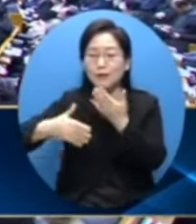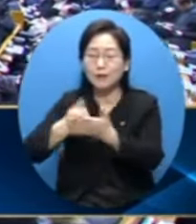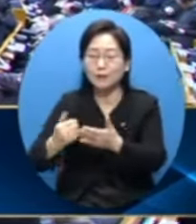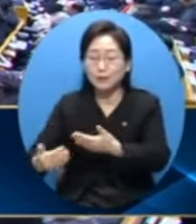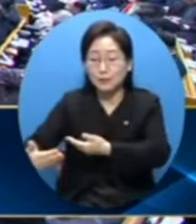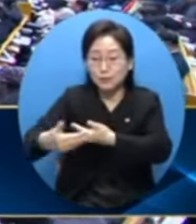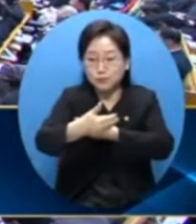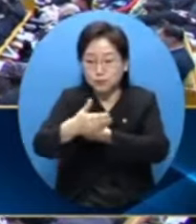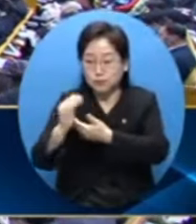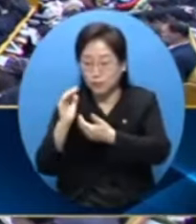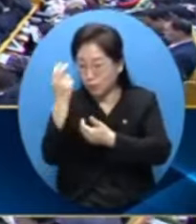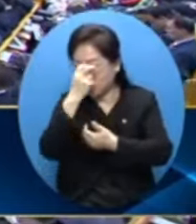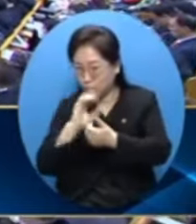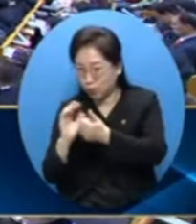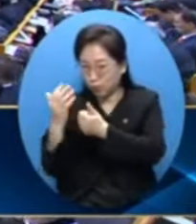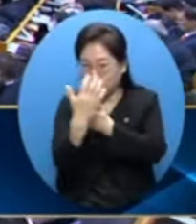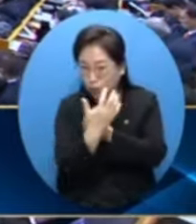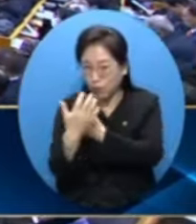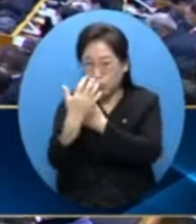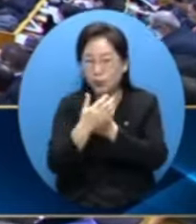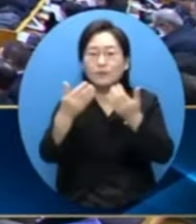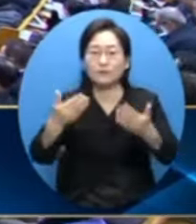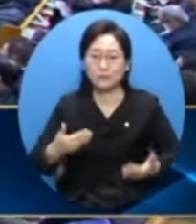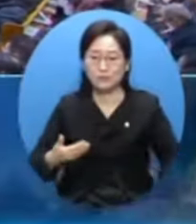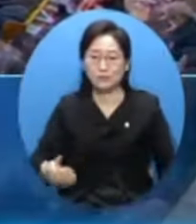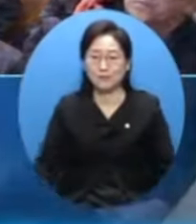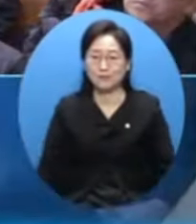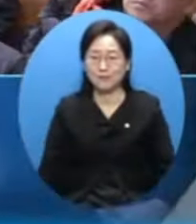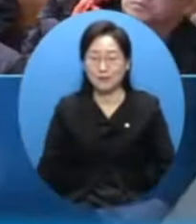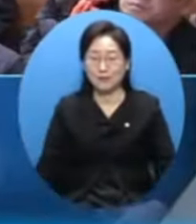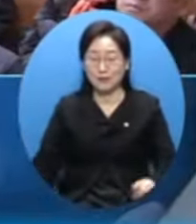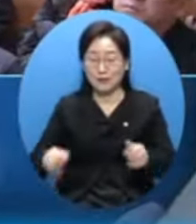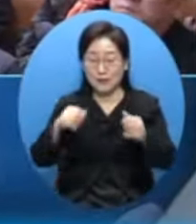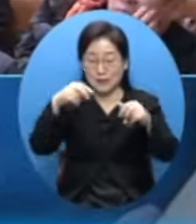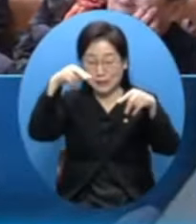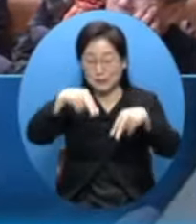보호해 주시는 것입니다. 신명기 1장 31절은 말씀합니다.